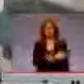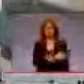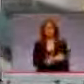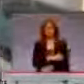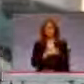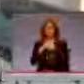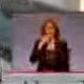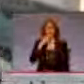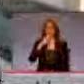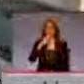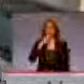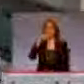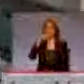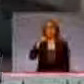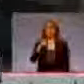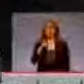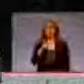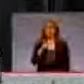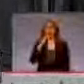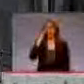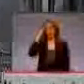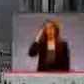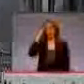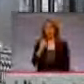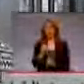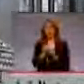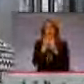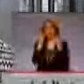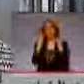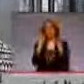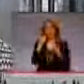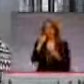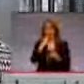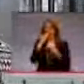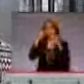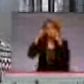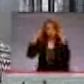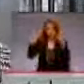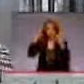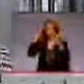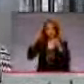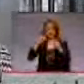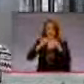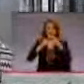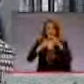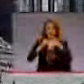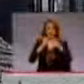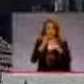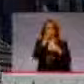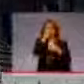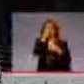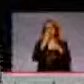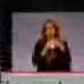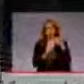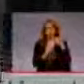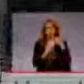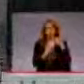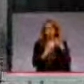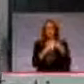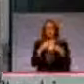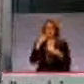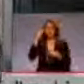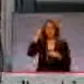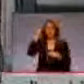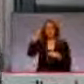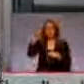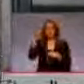واحد من الناس قناة الحياة، وبنشكر جمعية رسالة نور على نور، وبنشكر أهل الخير اللي قاموا عملية جراحية لإسلام